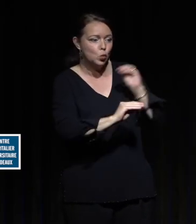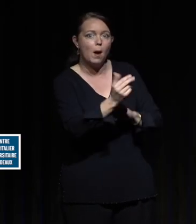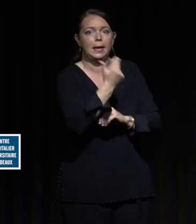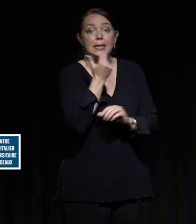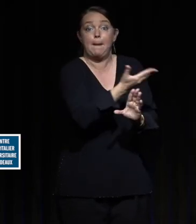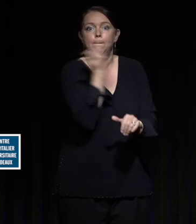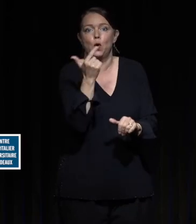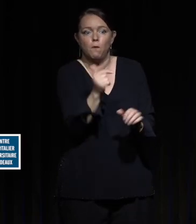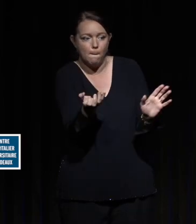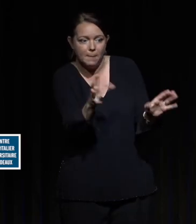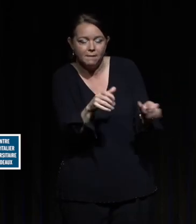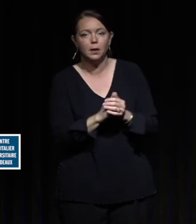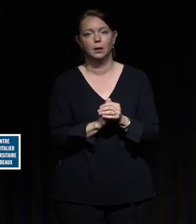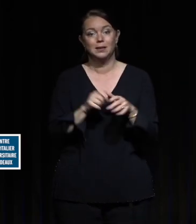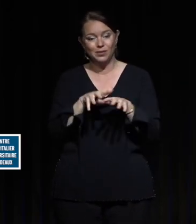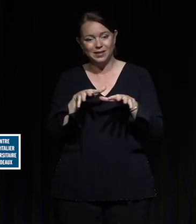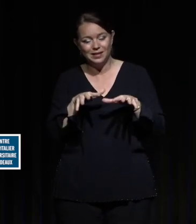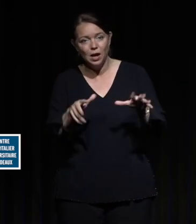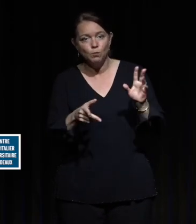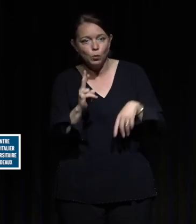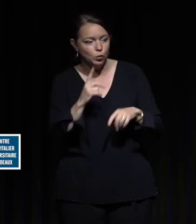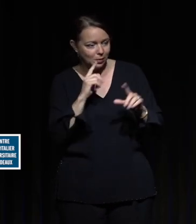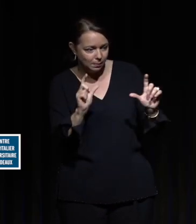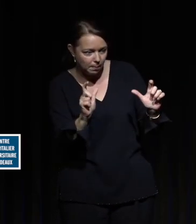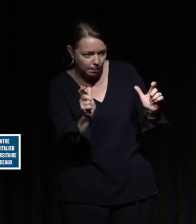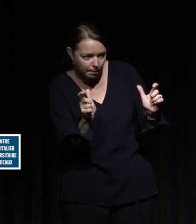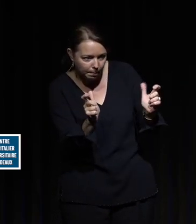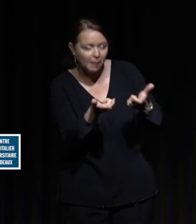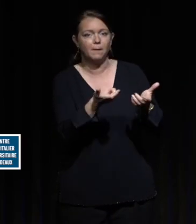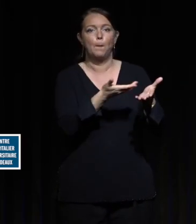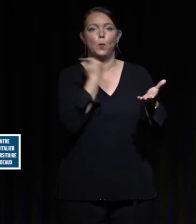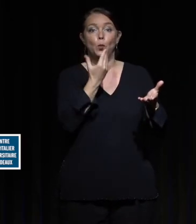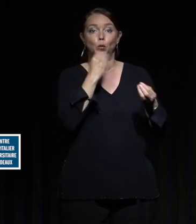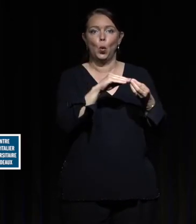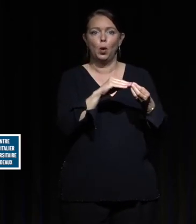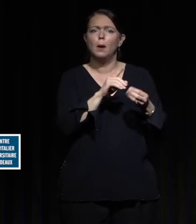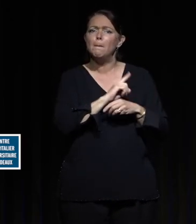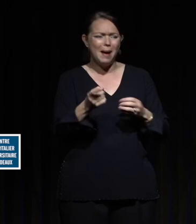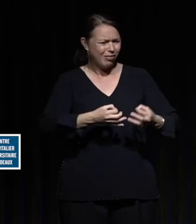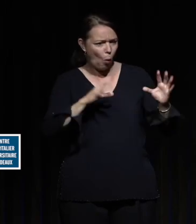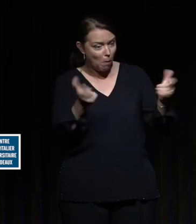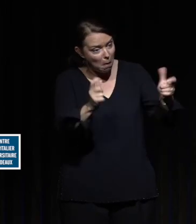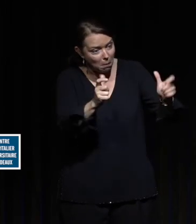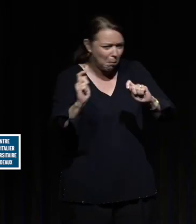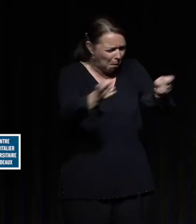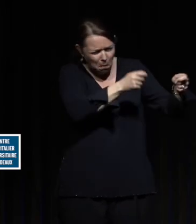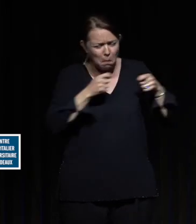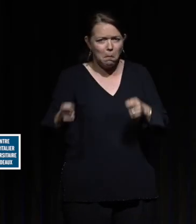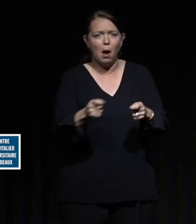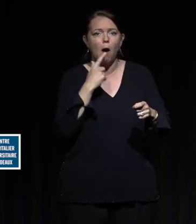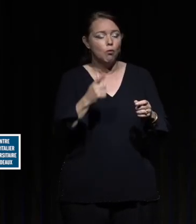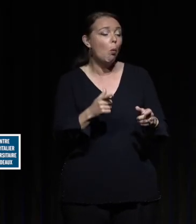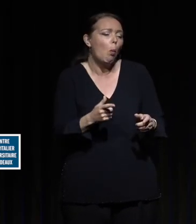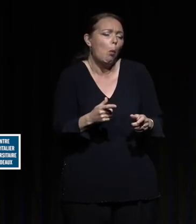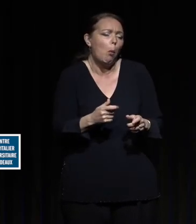améliorons l'image du diagnostic possible, tout en ne faisant pas du surdiagnostic ni du sous-diagnostic,